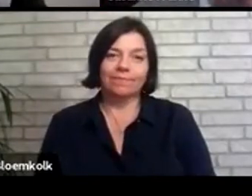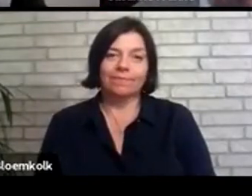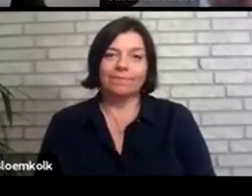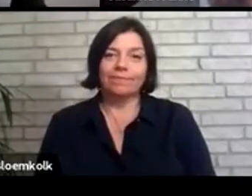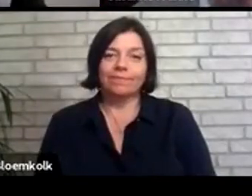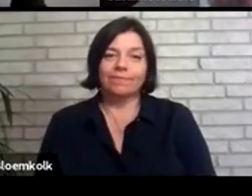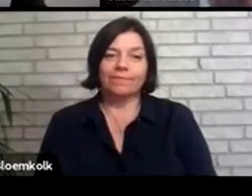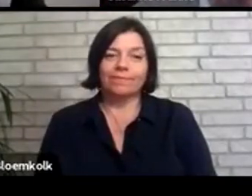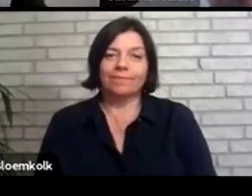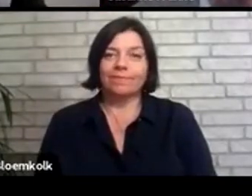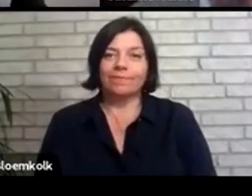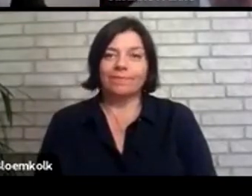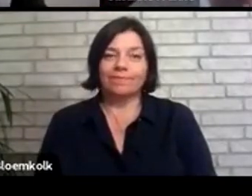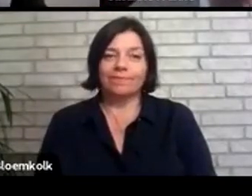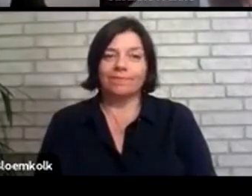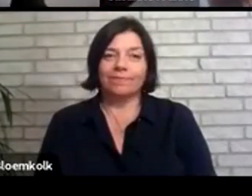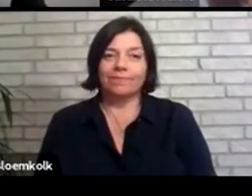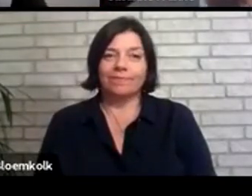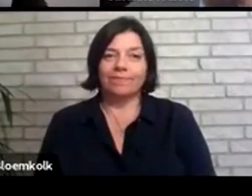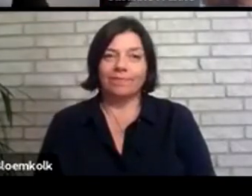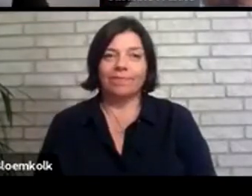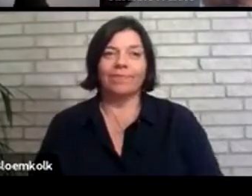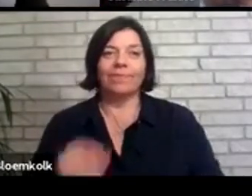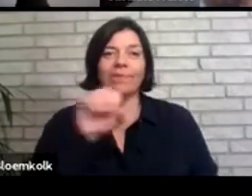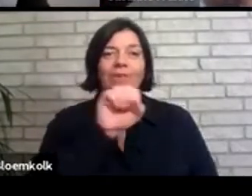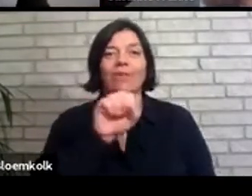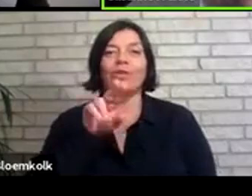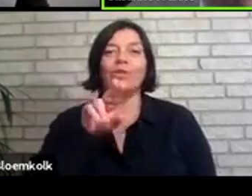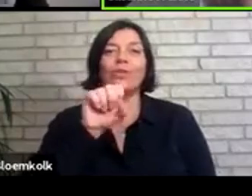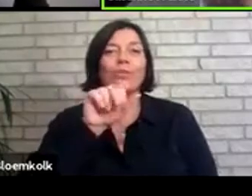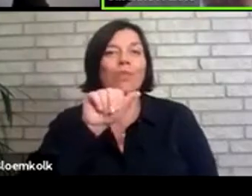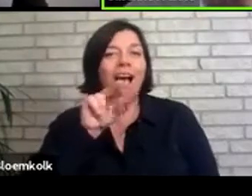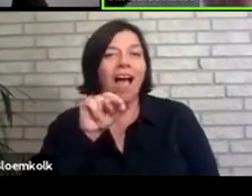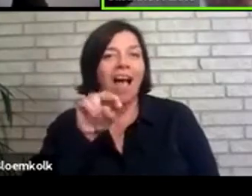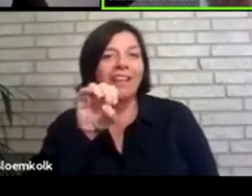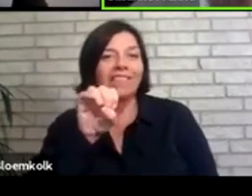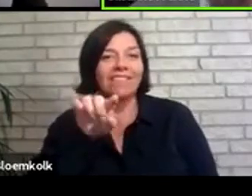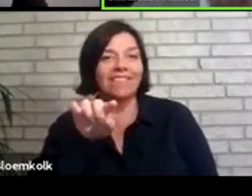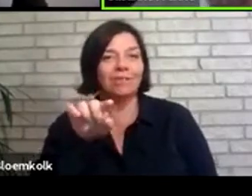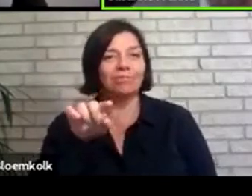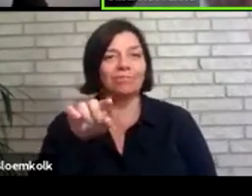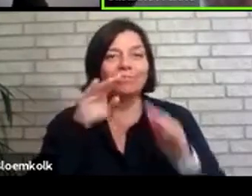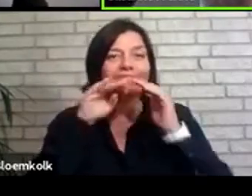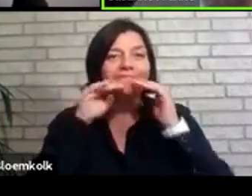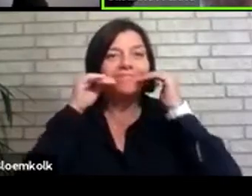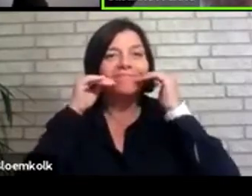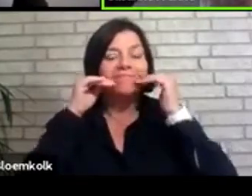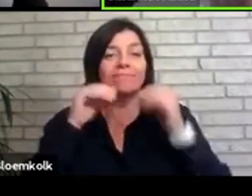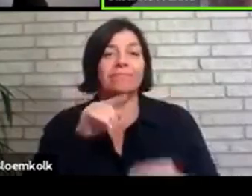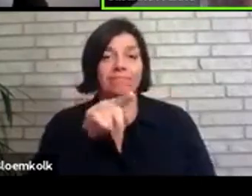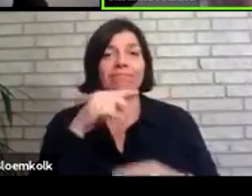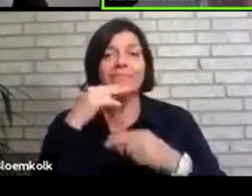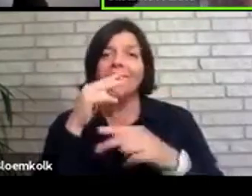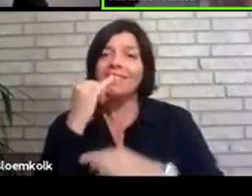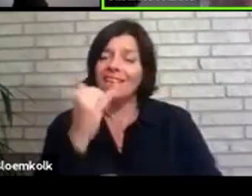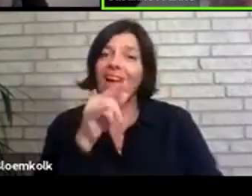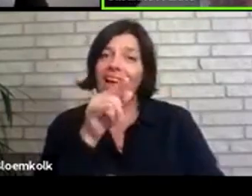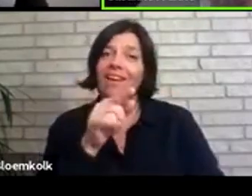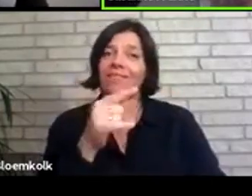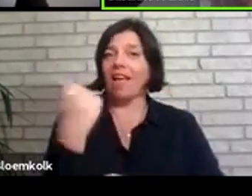Susanne lächelt zustimmend. Ja, weil alles Gesagte stimmt.